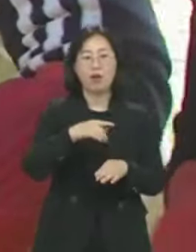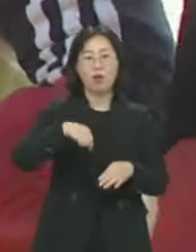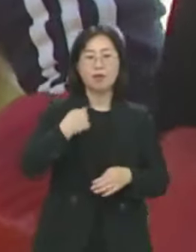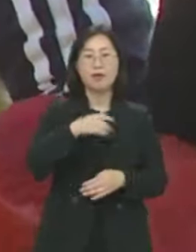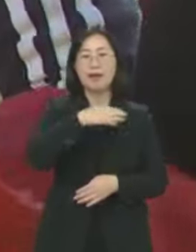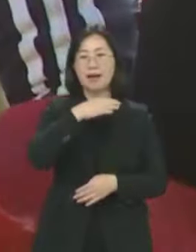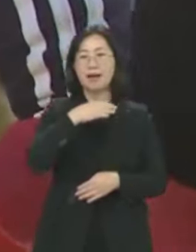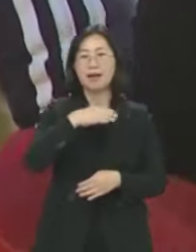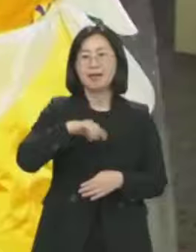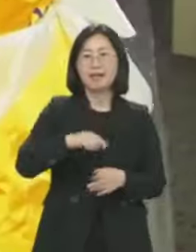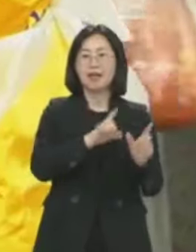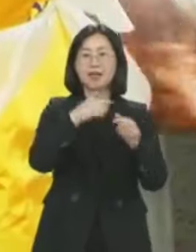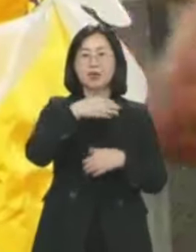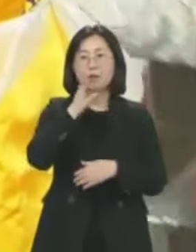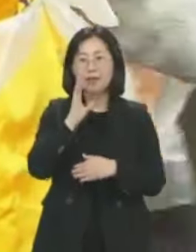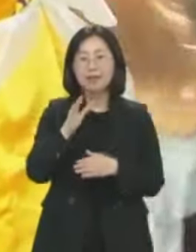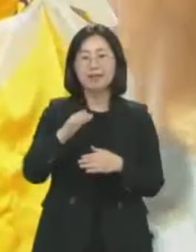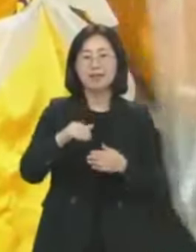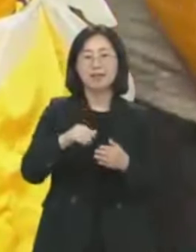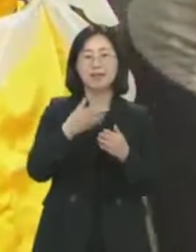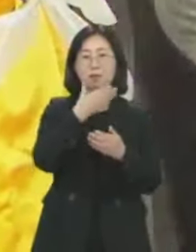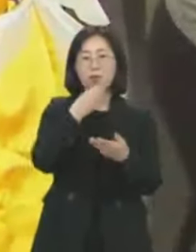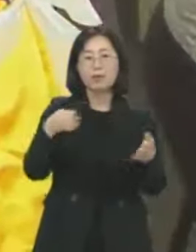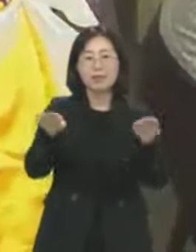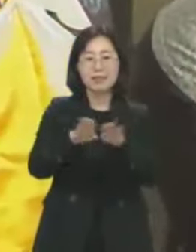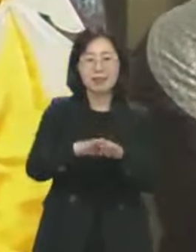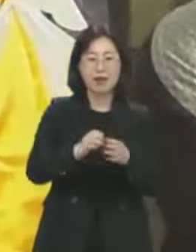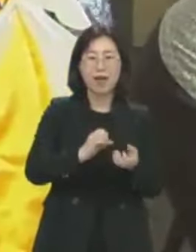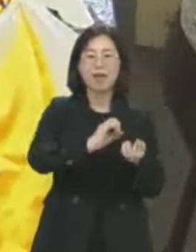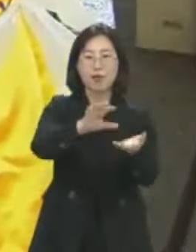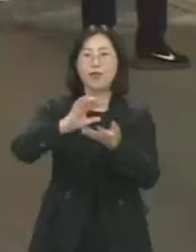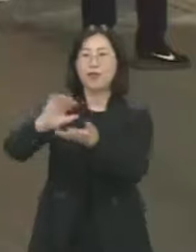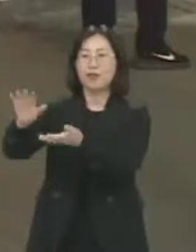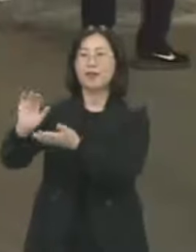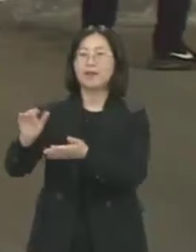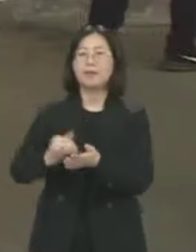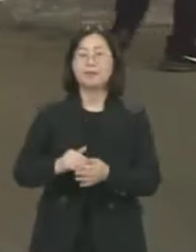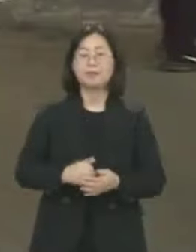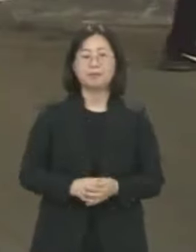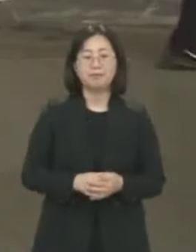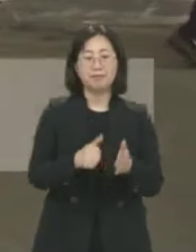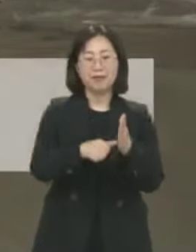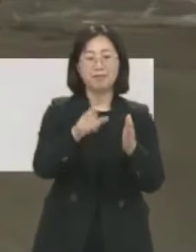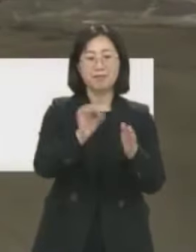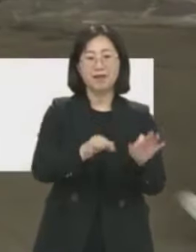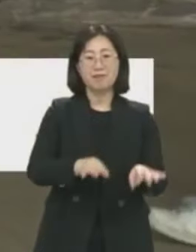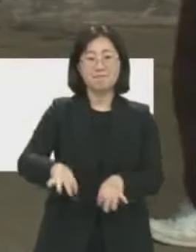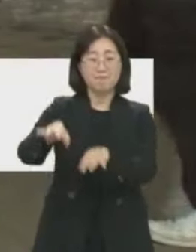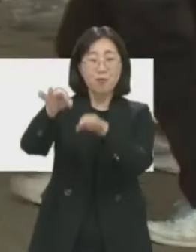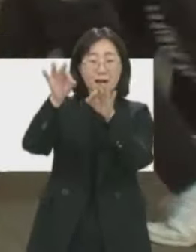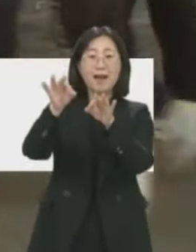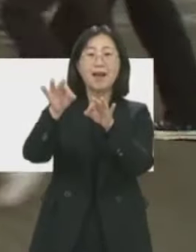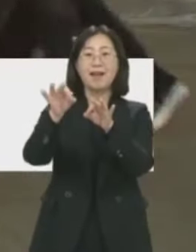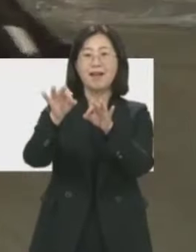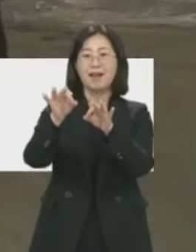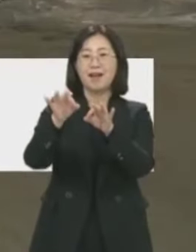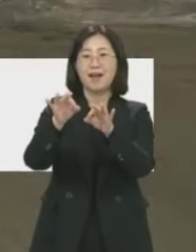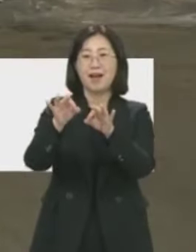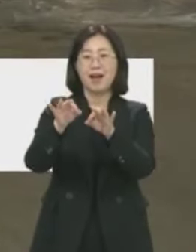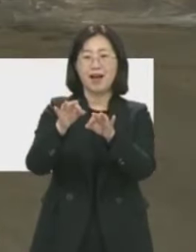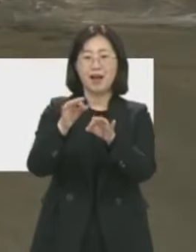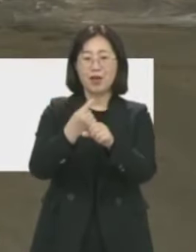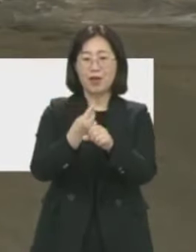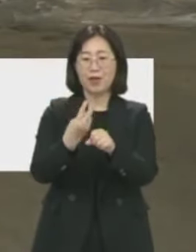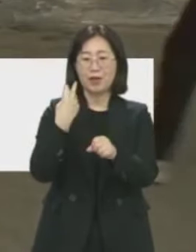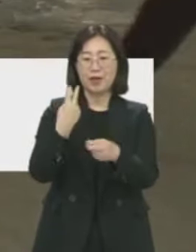취약계층과 지역아동센터, 복지시설 등에 전달됐습니다. 물가가 오른 데 비해서도 좀 예전에